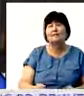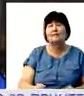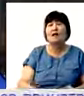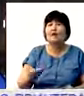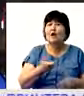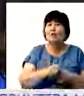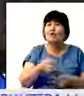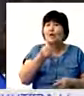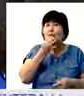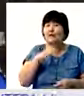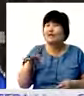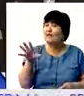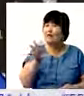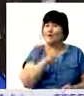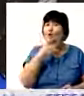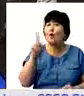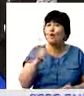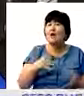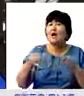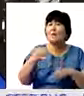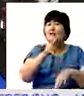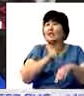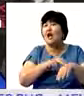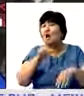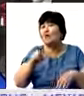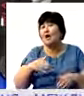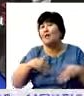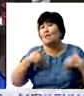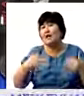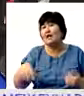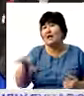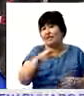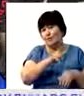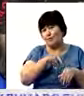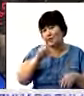Нам очень понравилось все. Музей, беседы с полицейскими. Поздравляю всех